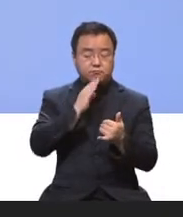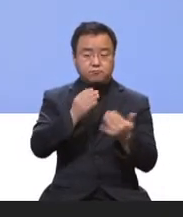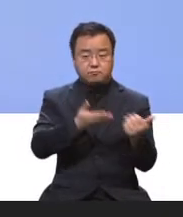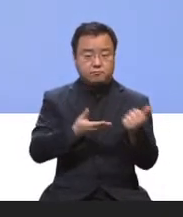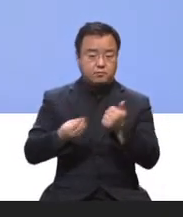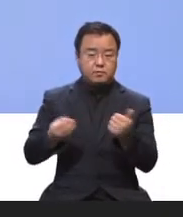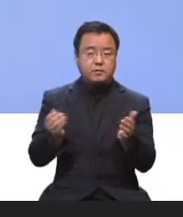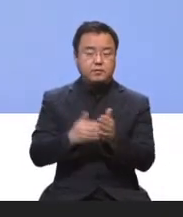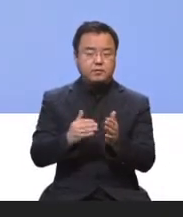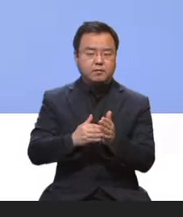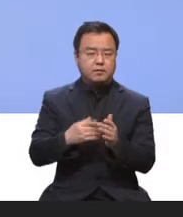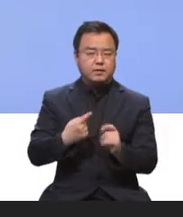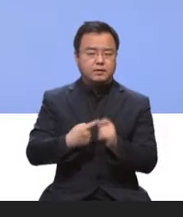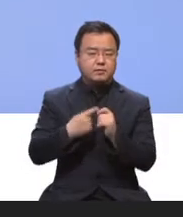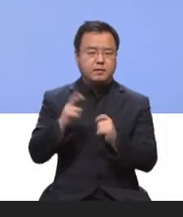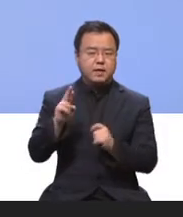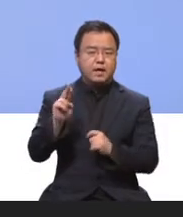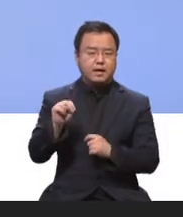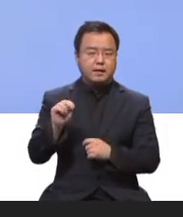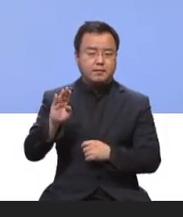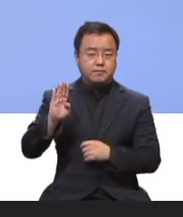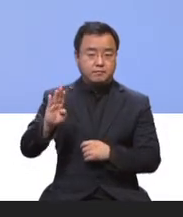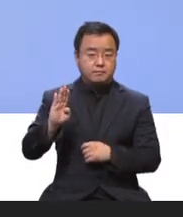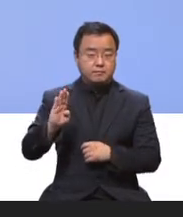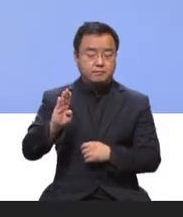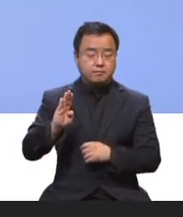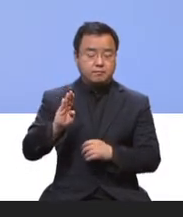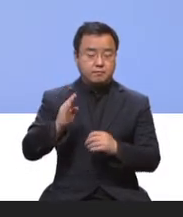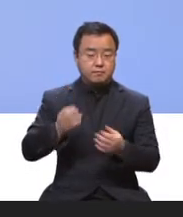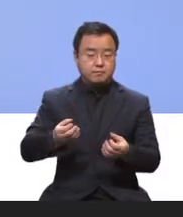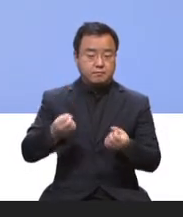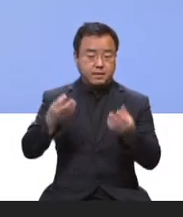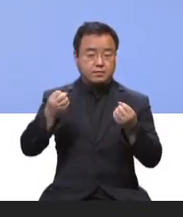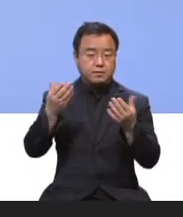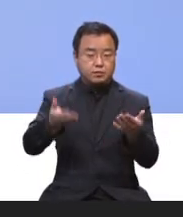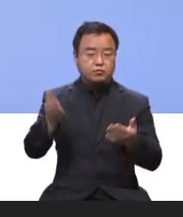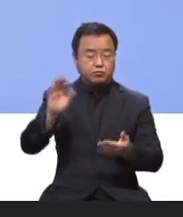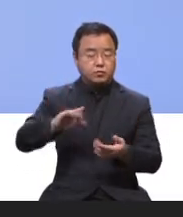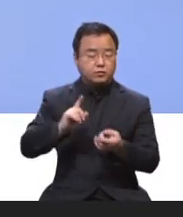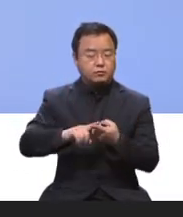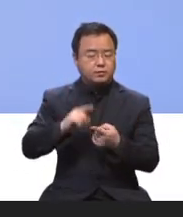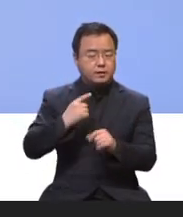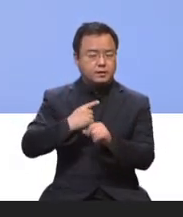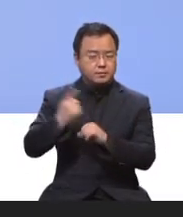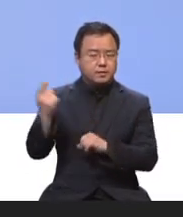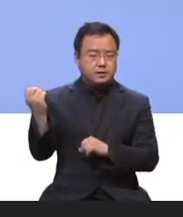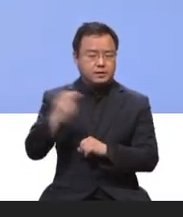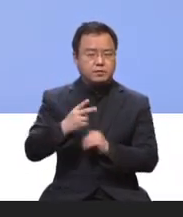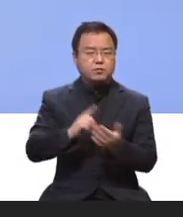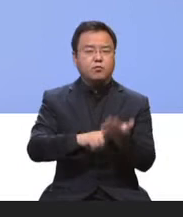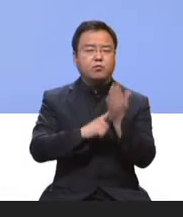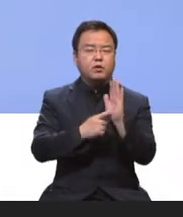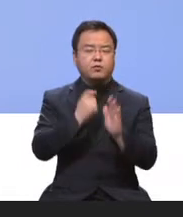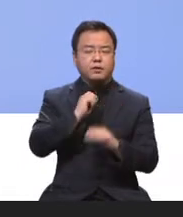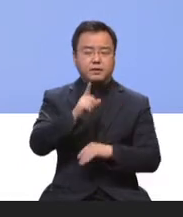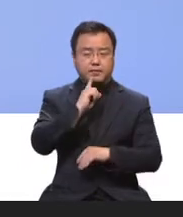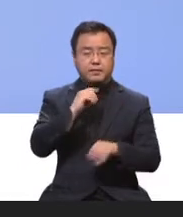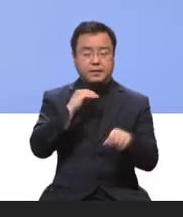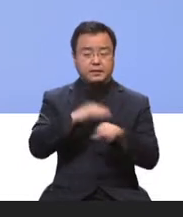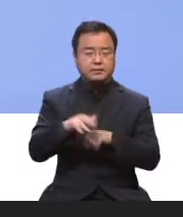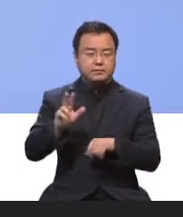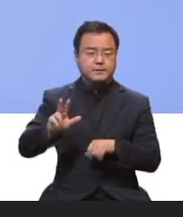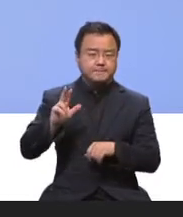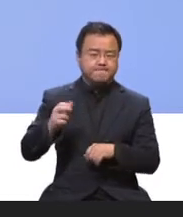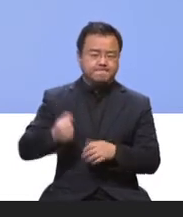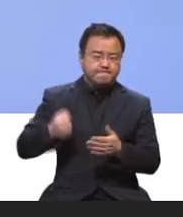부문을 시상했는데 다시 돌아오겠다라는 말을 남겼었거든요. 네. 비하인드 영상에서도 내년에는 꼭 공연을 하겠다라고 그런 다짐,